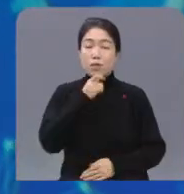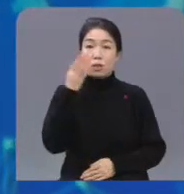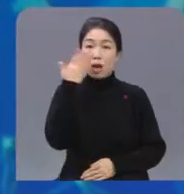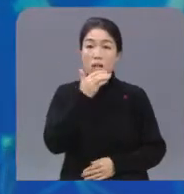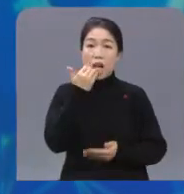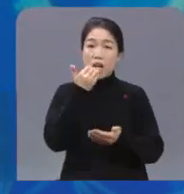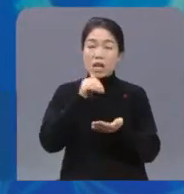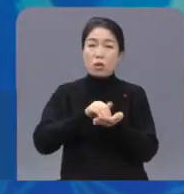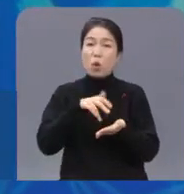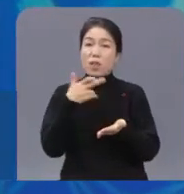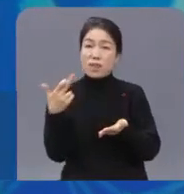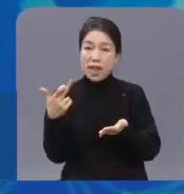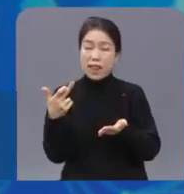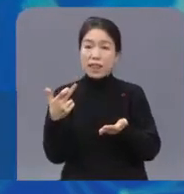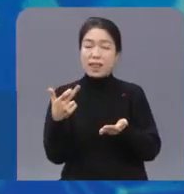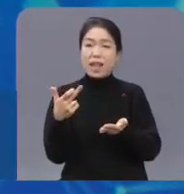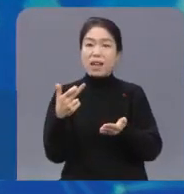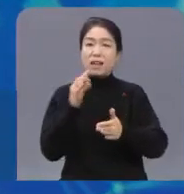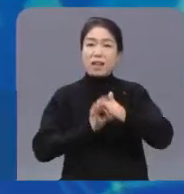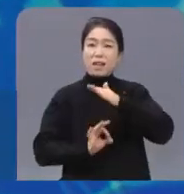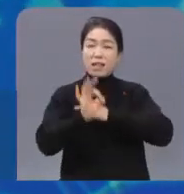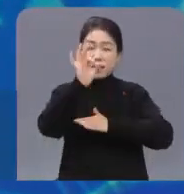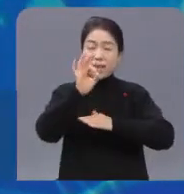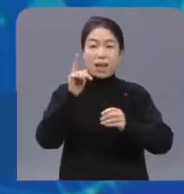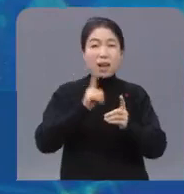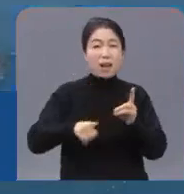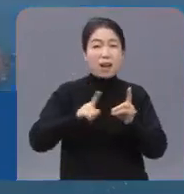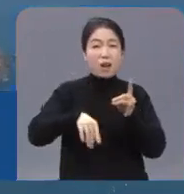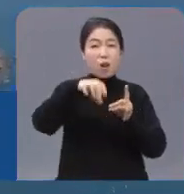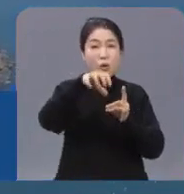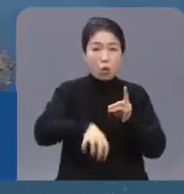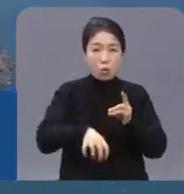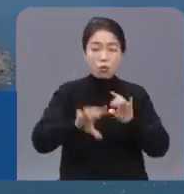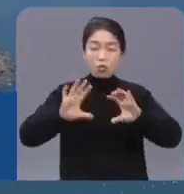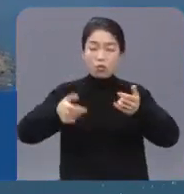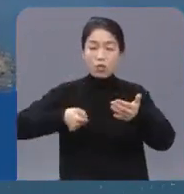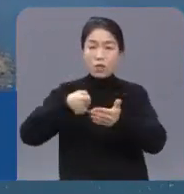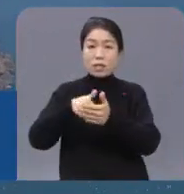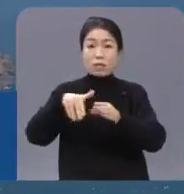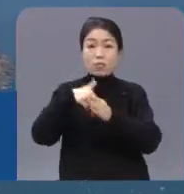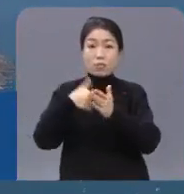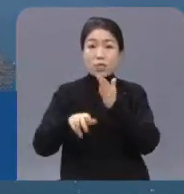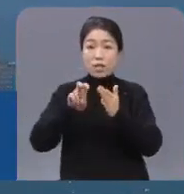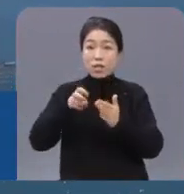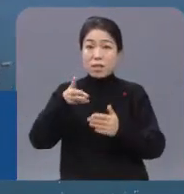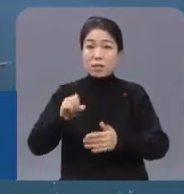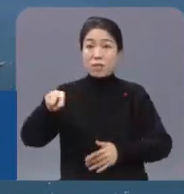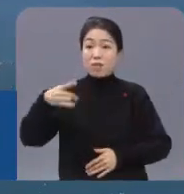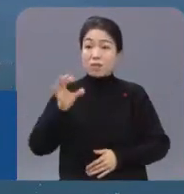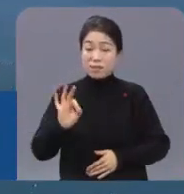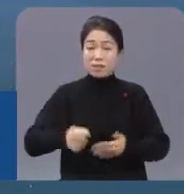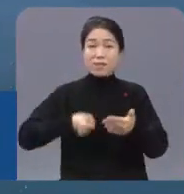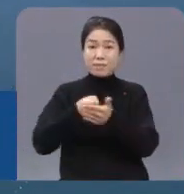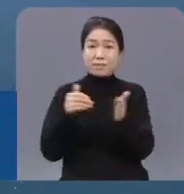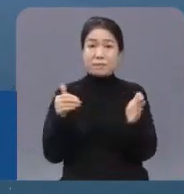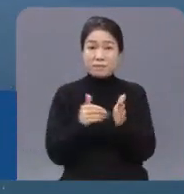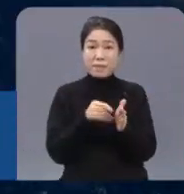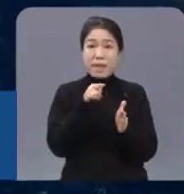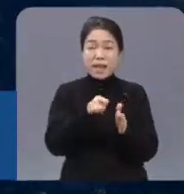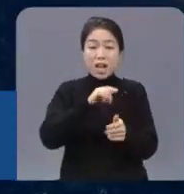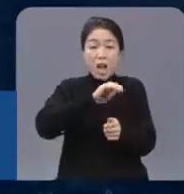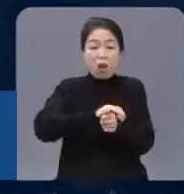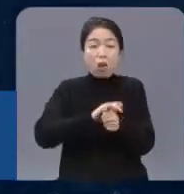여수 돌산읍 금오산 향일암 일원이 국가지정문화재 명승으로 지정됐습니다 문화재청은 향일암의